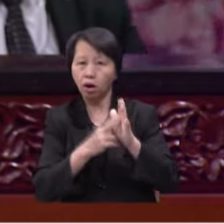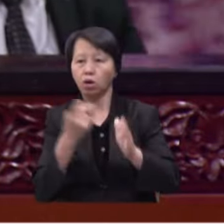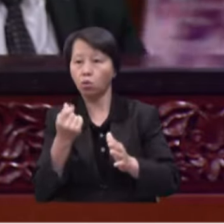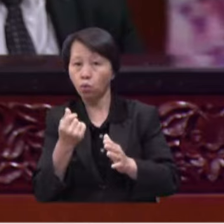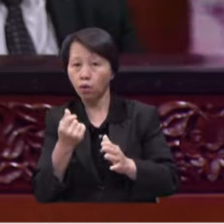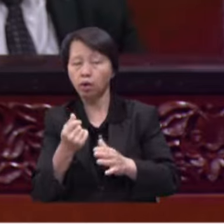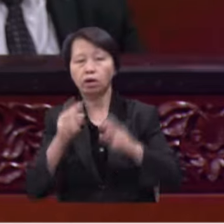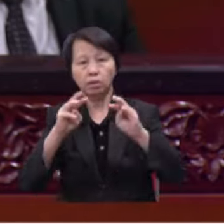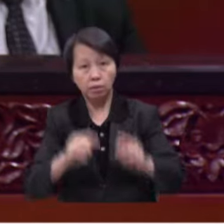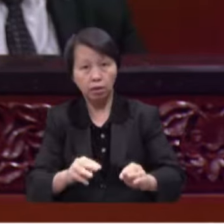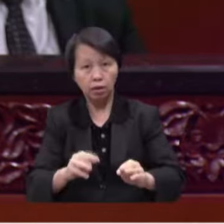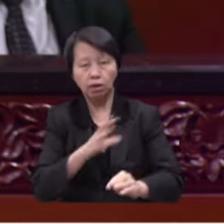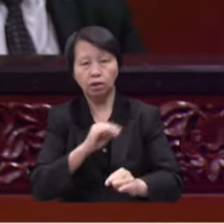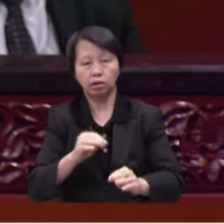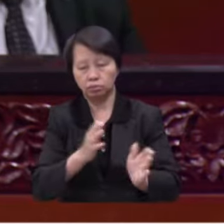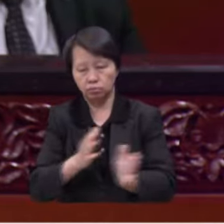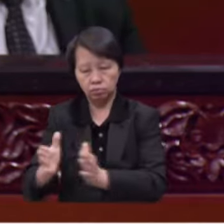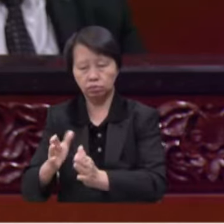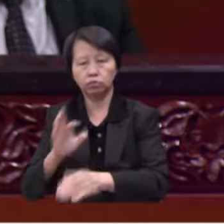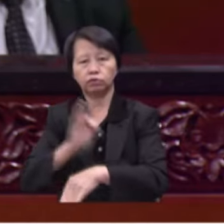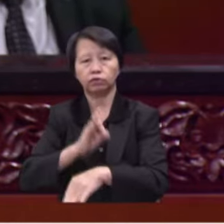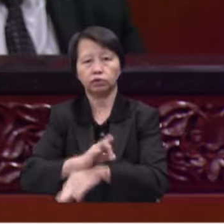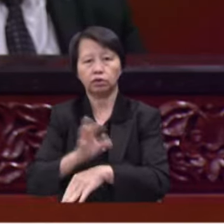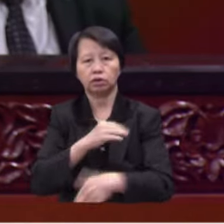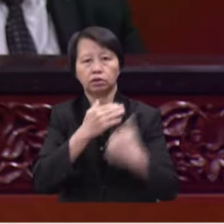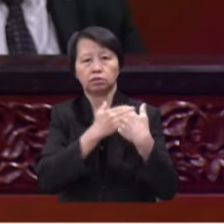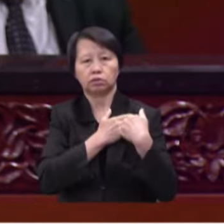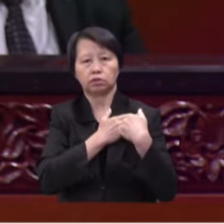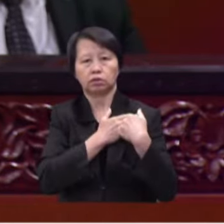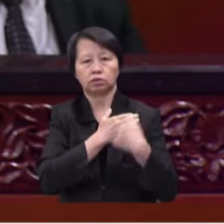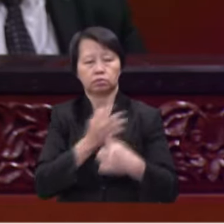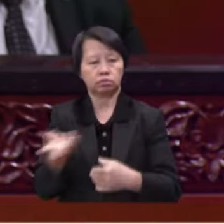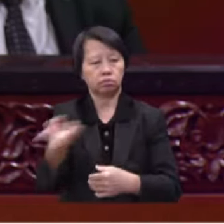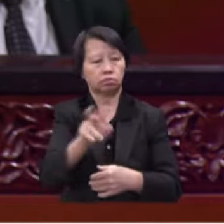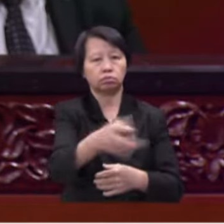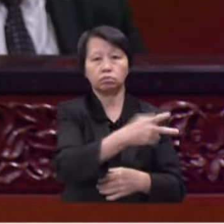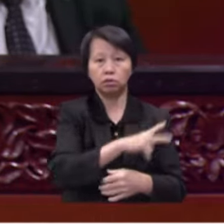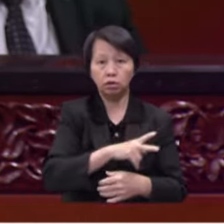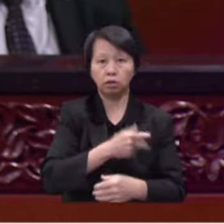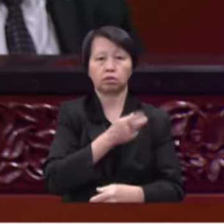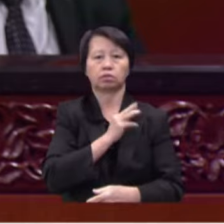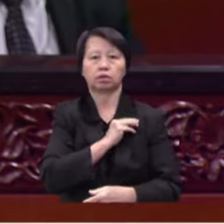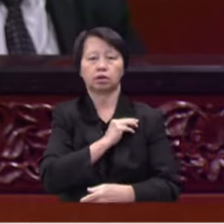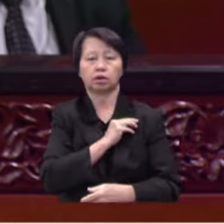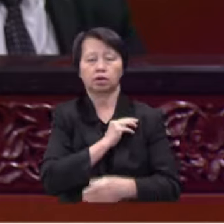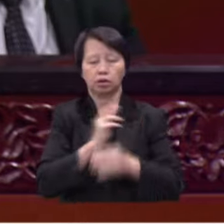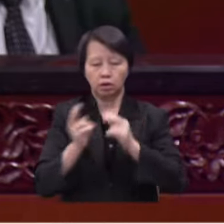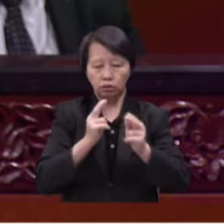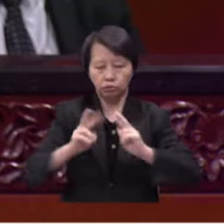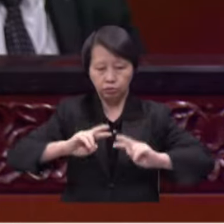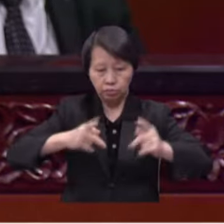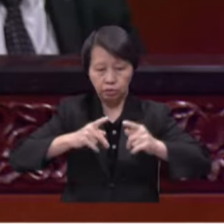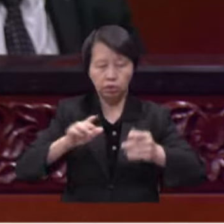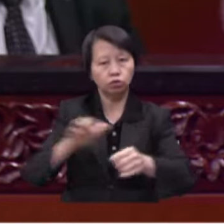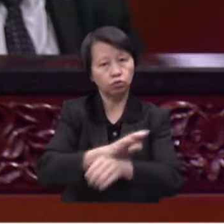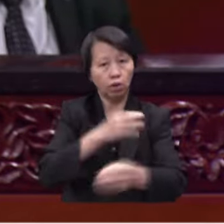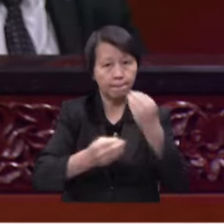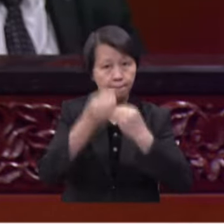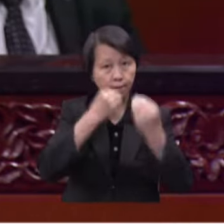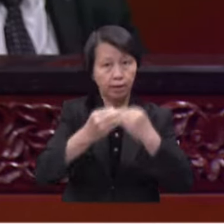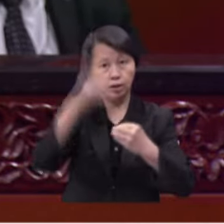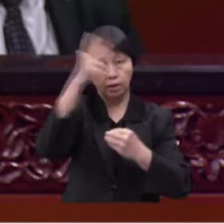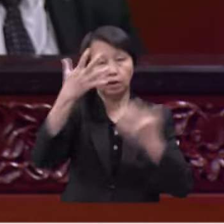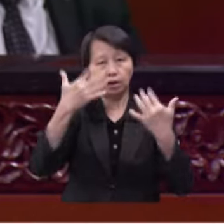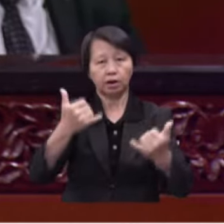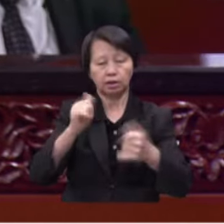dan penyelarasan semula fungsi serta peranan antara Kementerian Dalam usaha meningkatkan keterjaminan makanan kerajaan